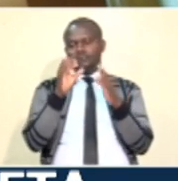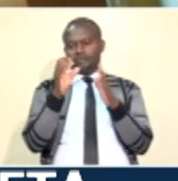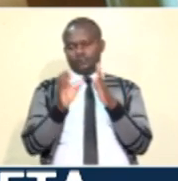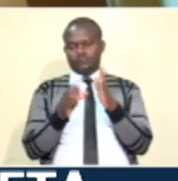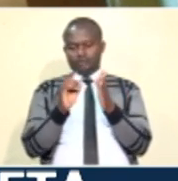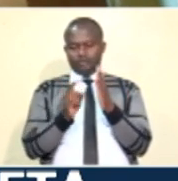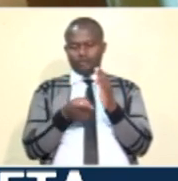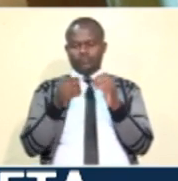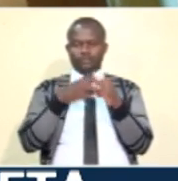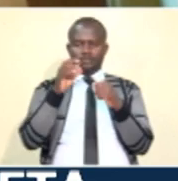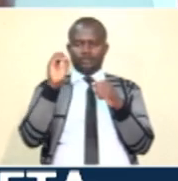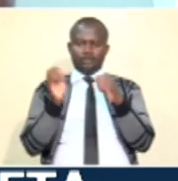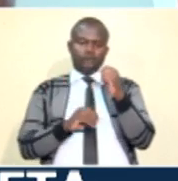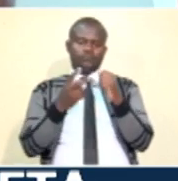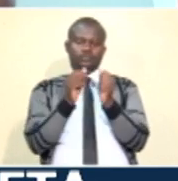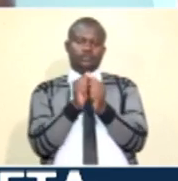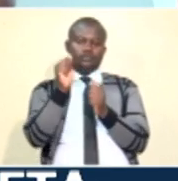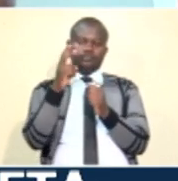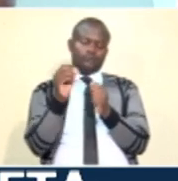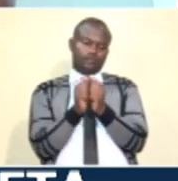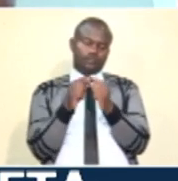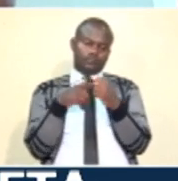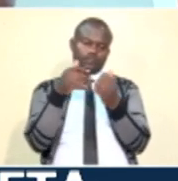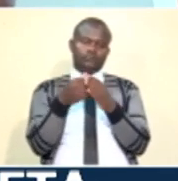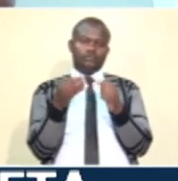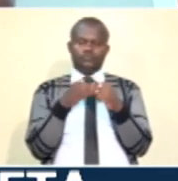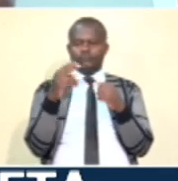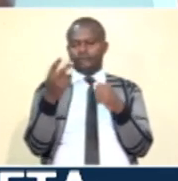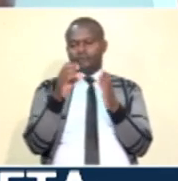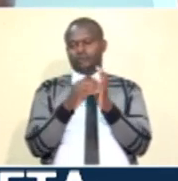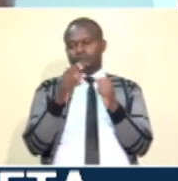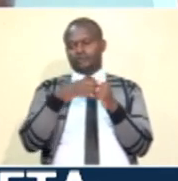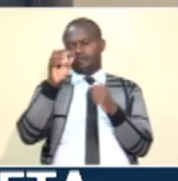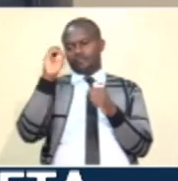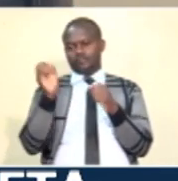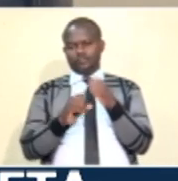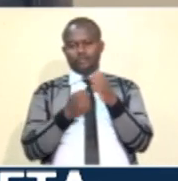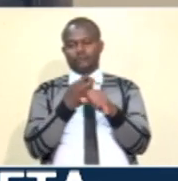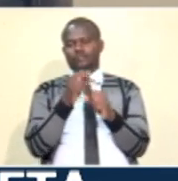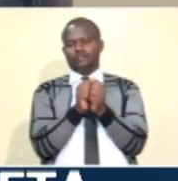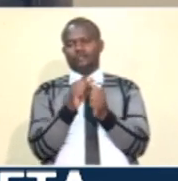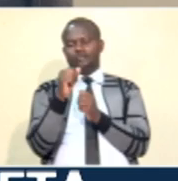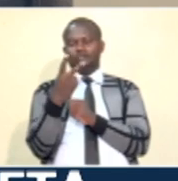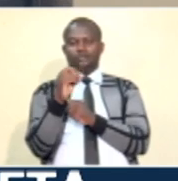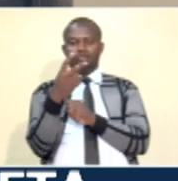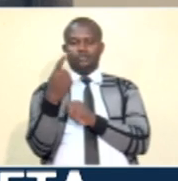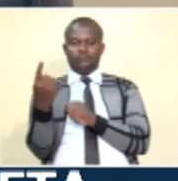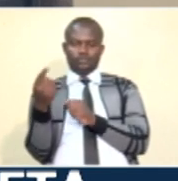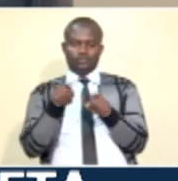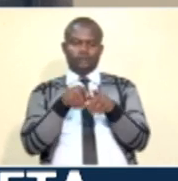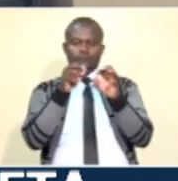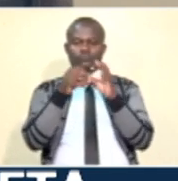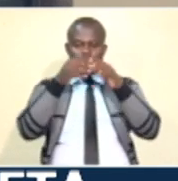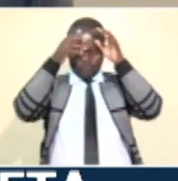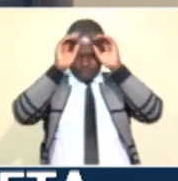muri 2015-2016 bigera kuri 82.9% muri 2020-2021. Nkuko bisobanurwa na perezida